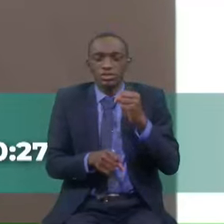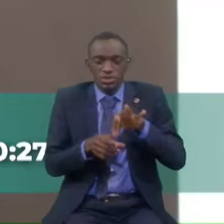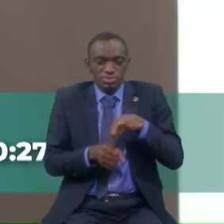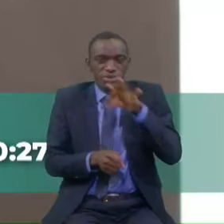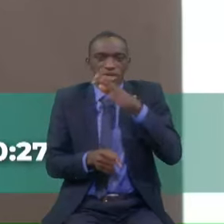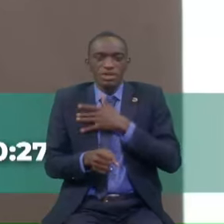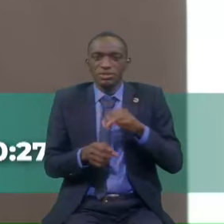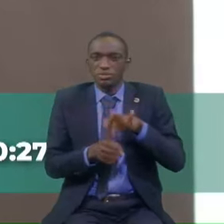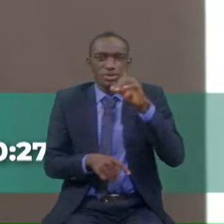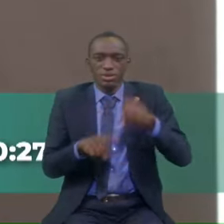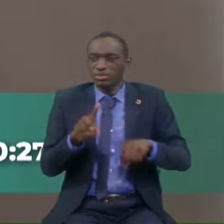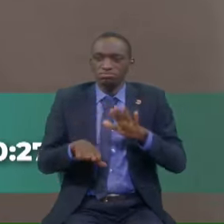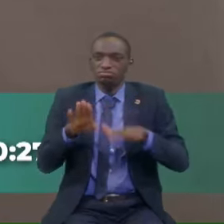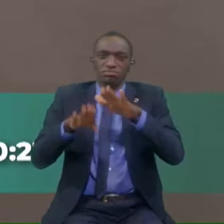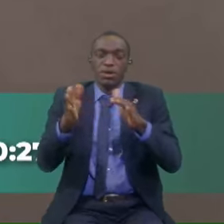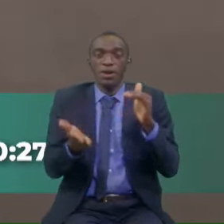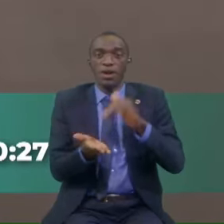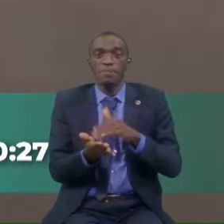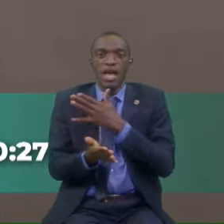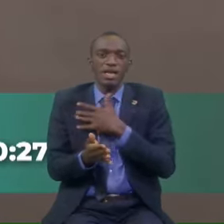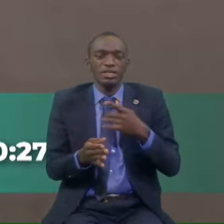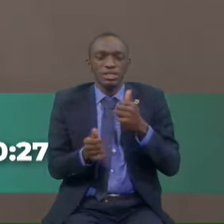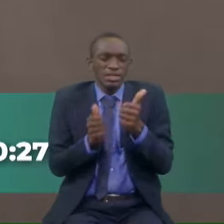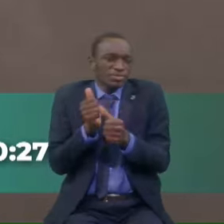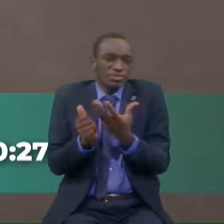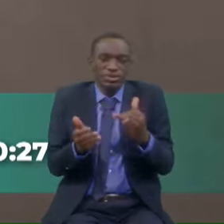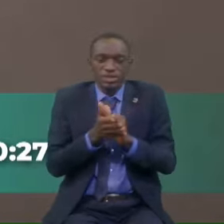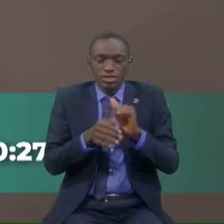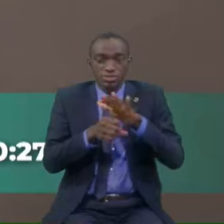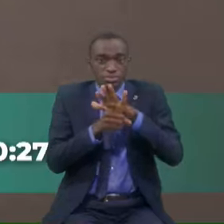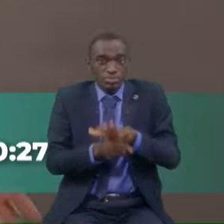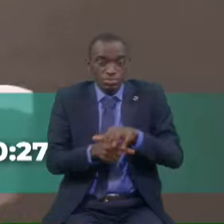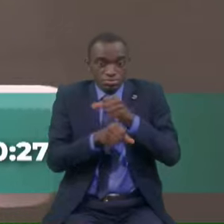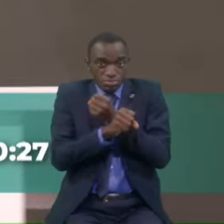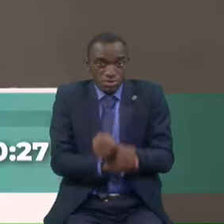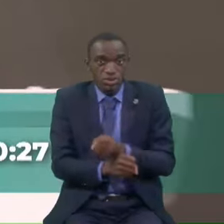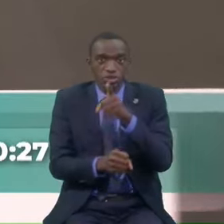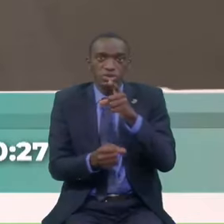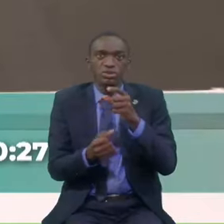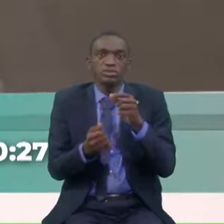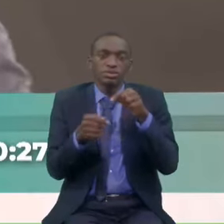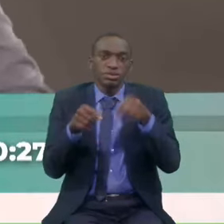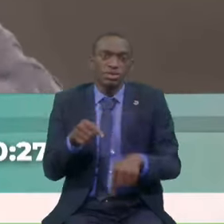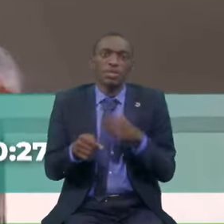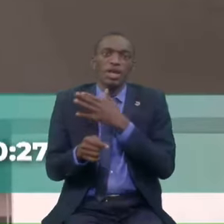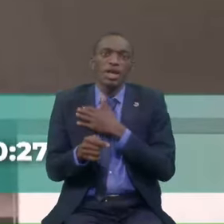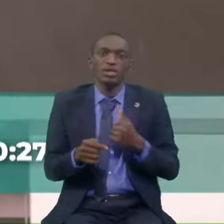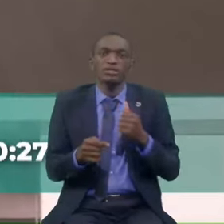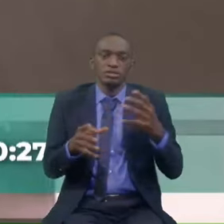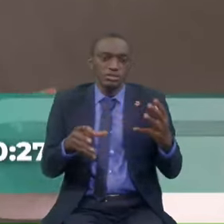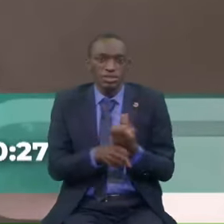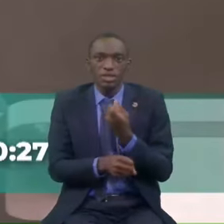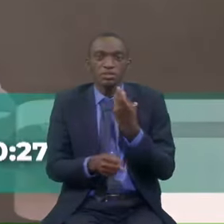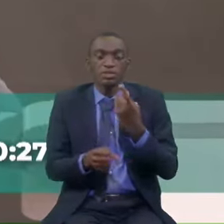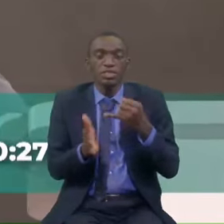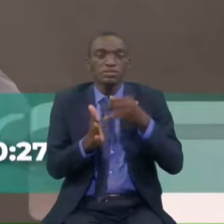n'arrive pas à bouger, tout. Ce qui te maintient attaché, le joug, c'est cette nouvelle onction, c'est